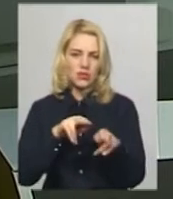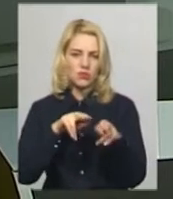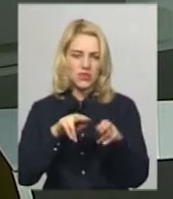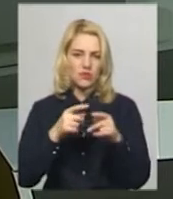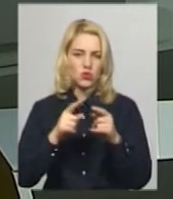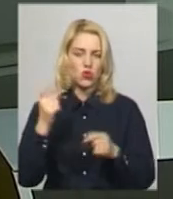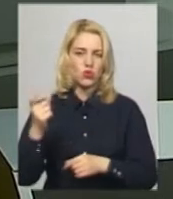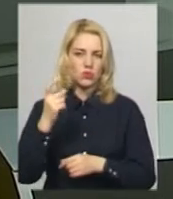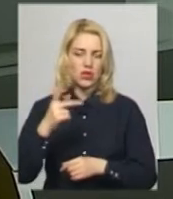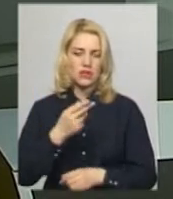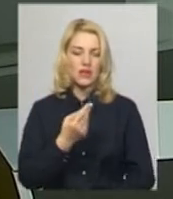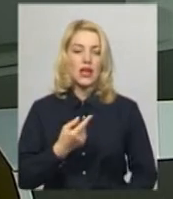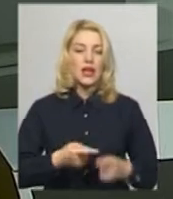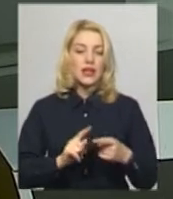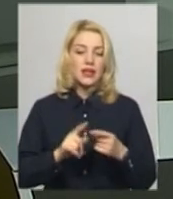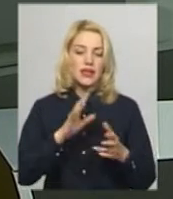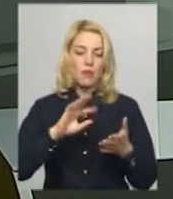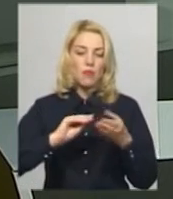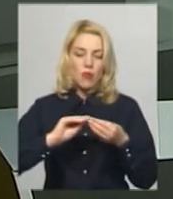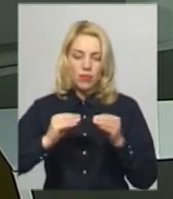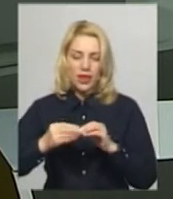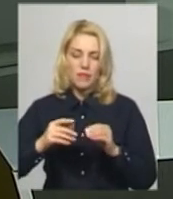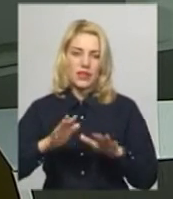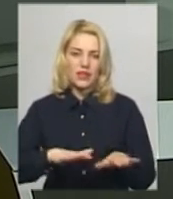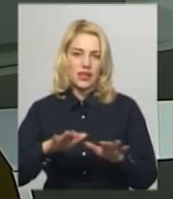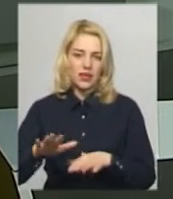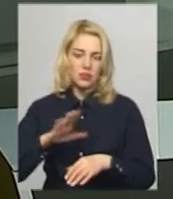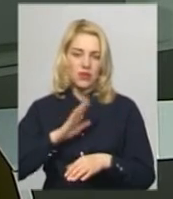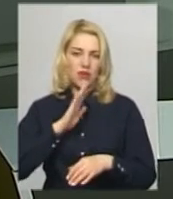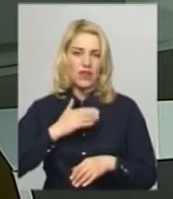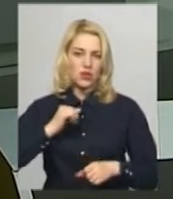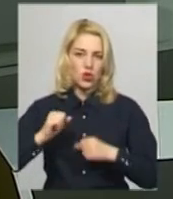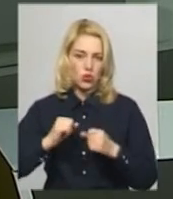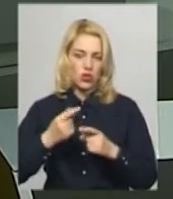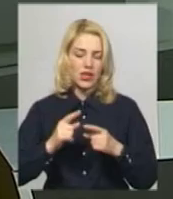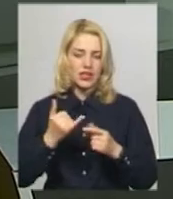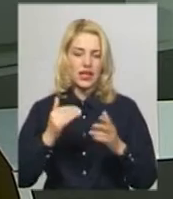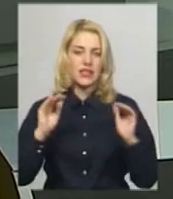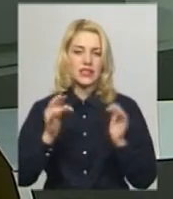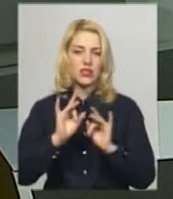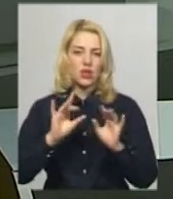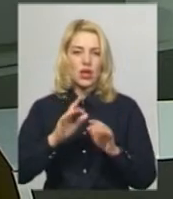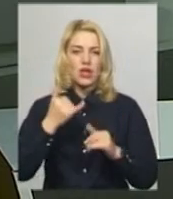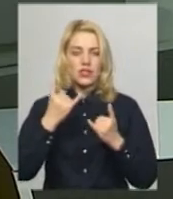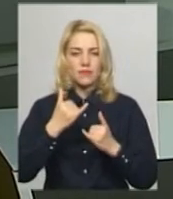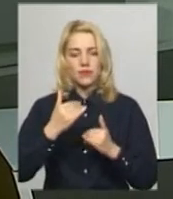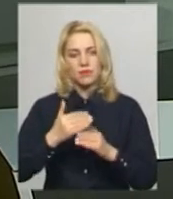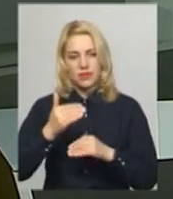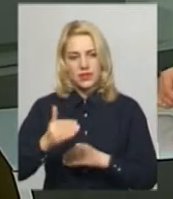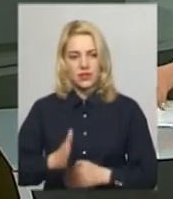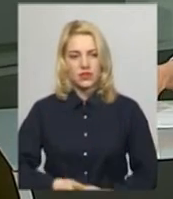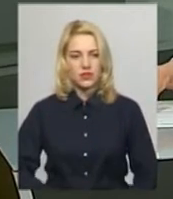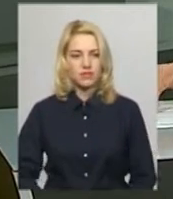Гришак. На проблемних ділянках побувала моя колега Леся Боровець. Зараз сюжет готується до ефіру. Більше ви побачите о 20:30.